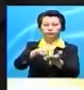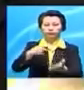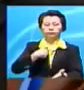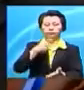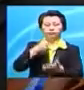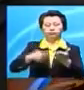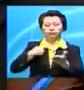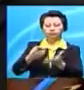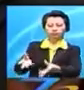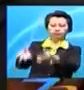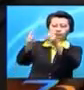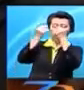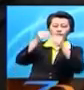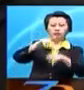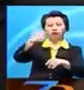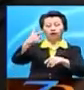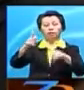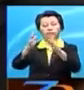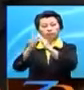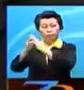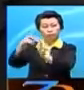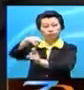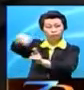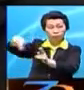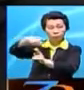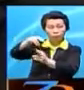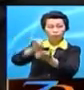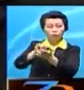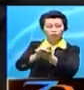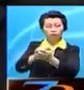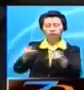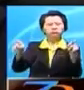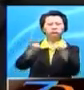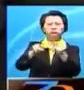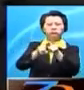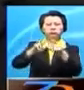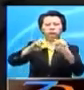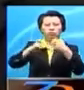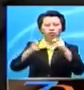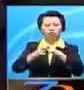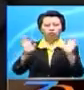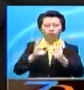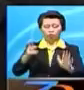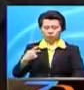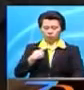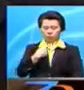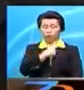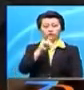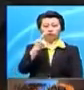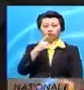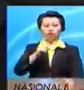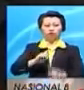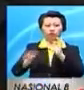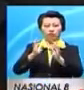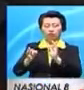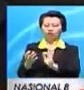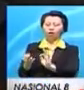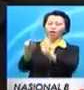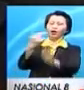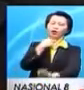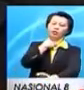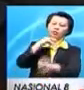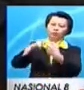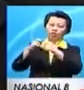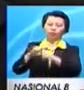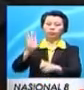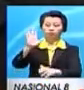from other cities in the region that they face similar problem. It's not just us. When they face that problem, they